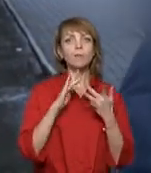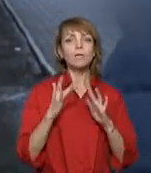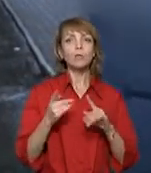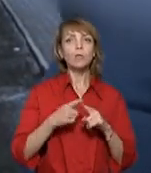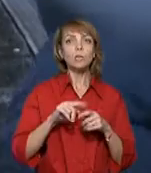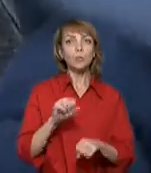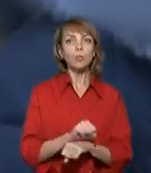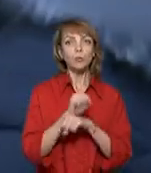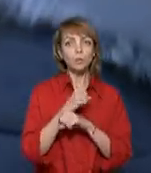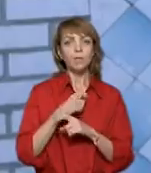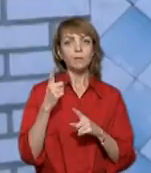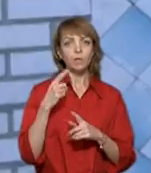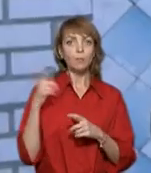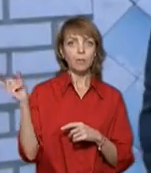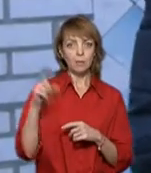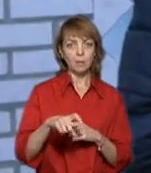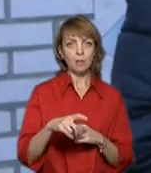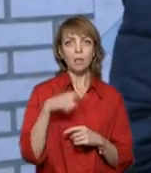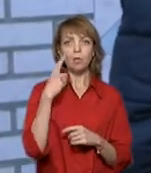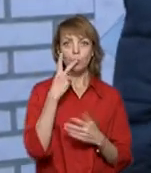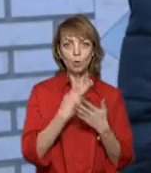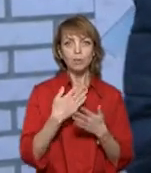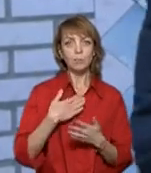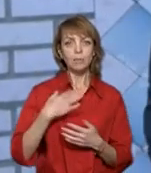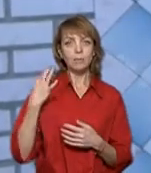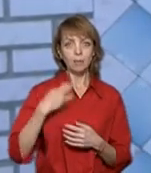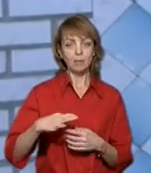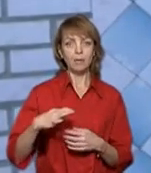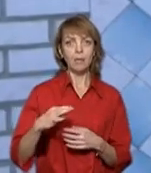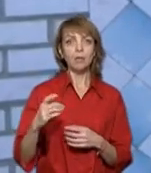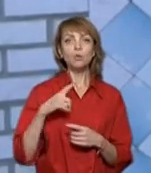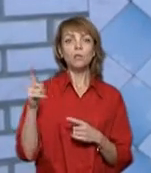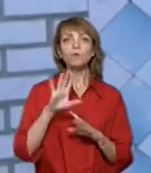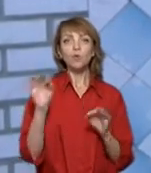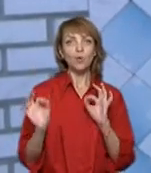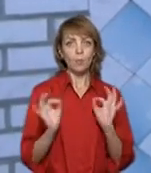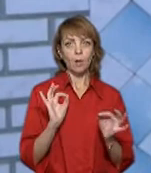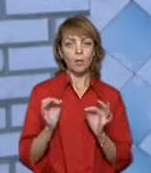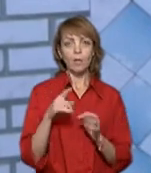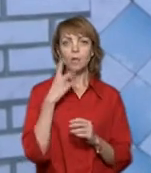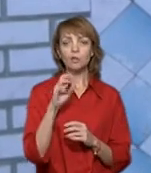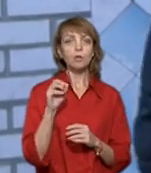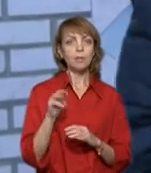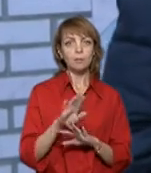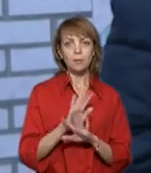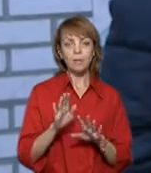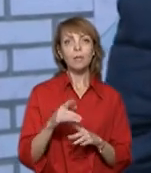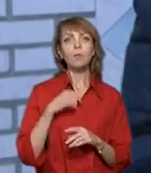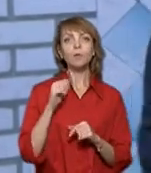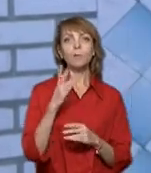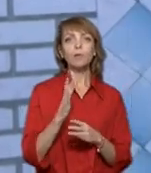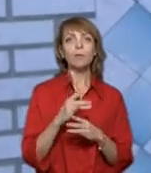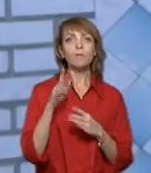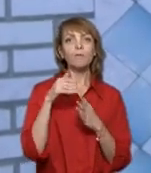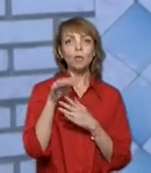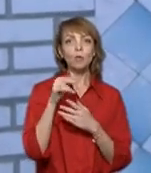цей бунт, я, звичайно, приїхала. Кажу, покажіть мені сина, що з ним все нормально. Кажуть, ні. Ми можемо вам на відео